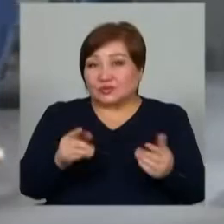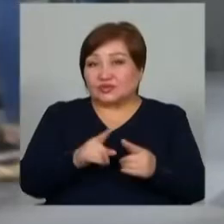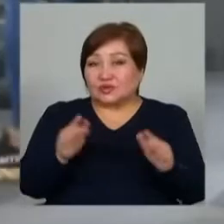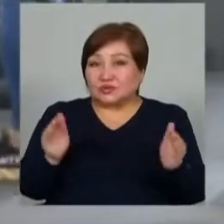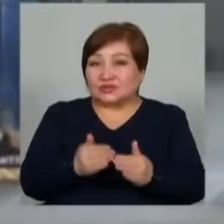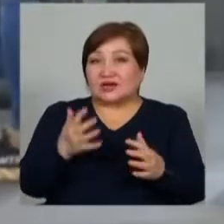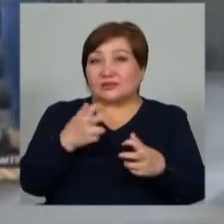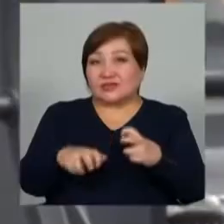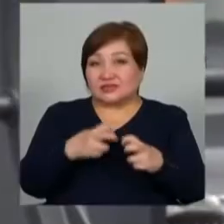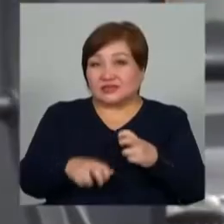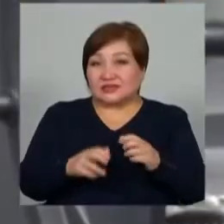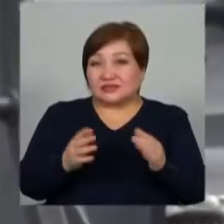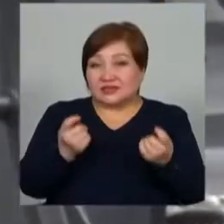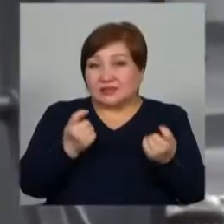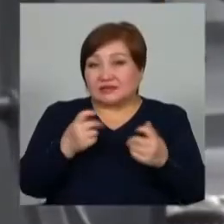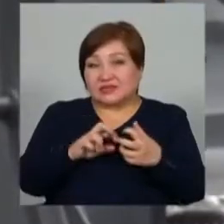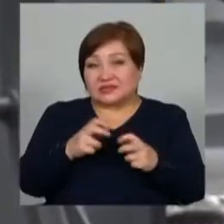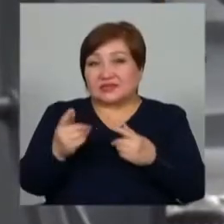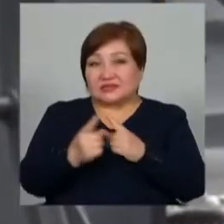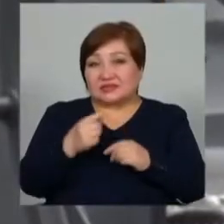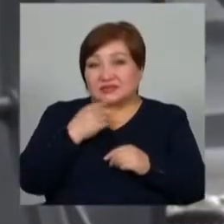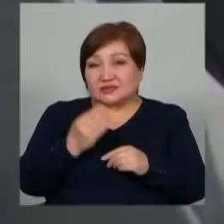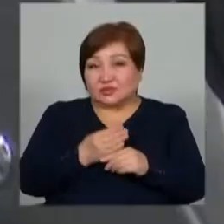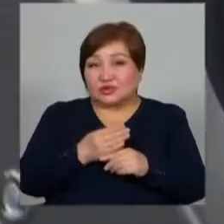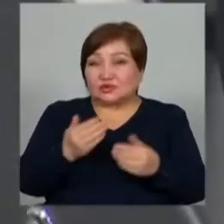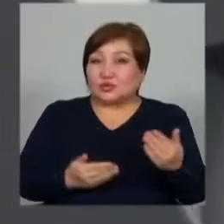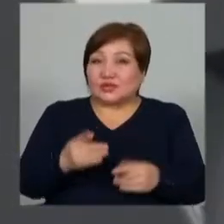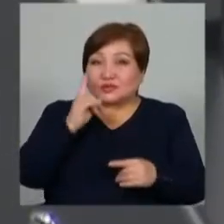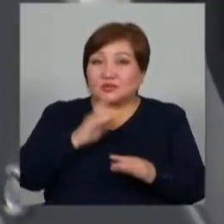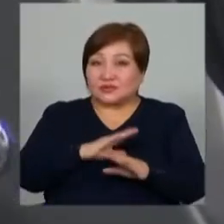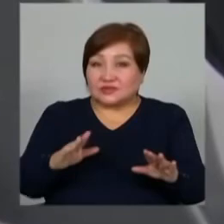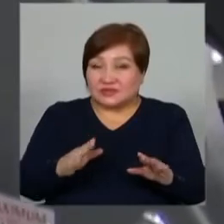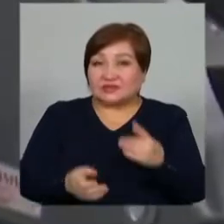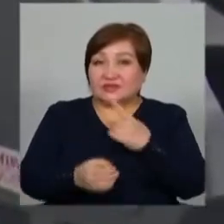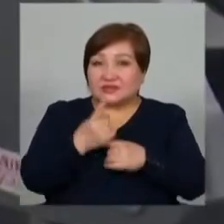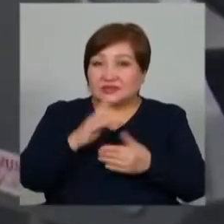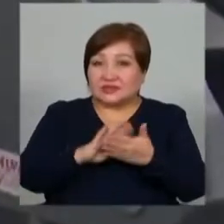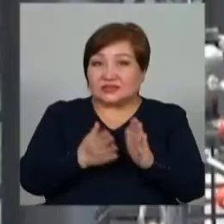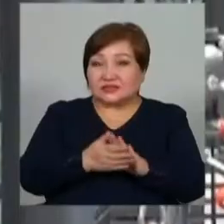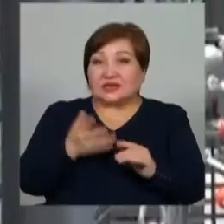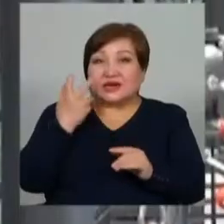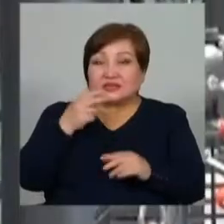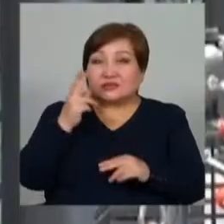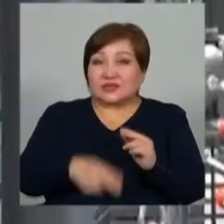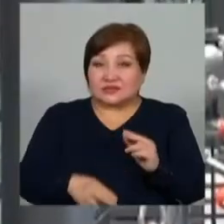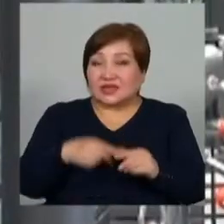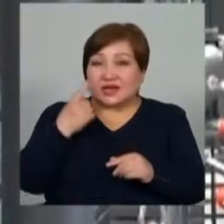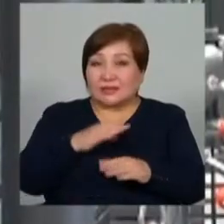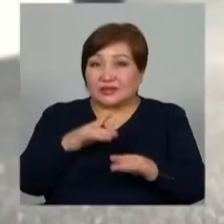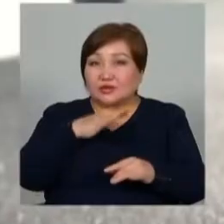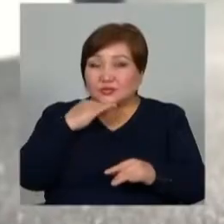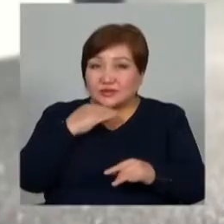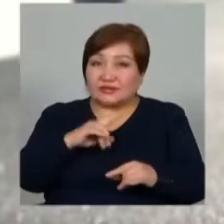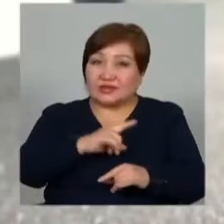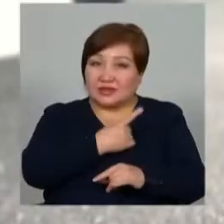мәселе кездескенін айтады. Тұрғындарға ыңғайсыздық тудырған жайттың қашан шешілетінін кесіп айтпады. Бірақ көптің арызы ескеріліп,